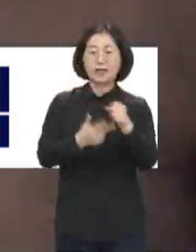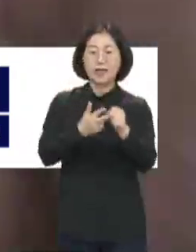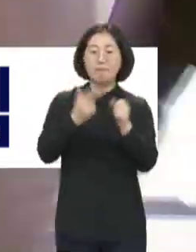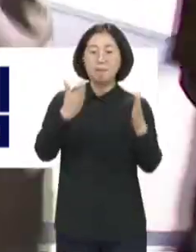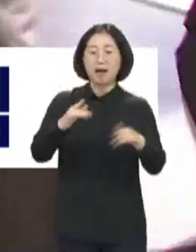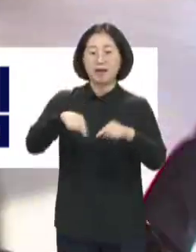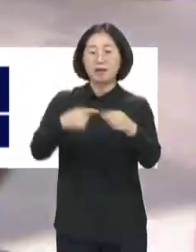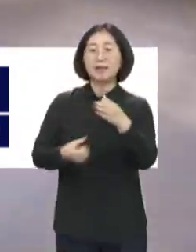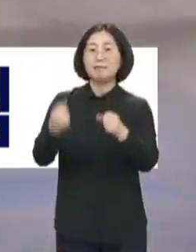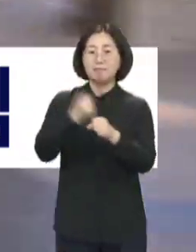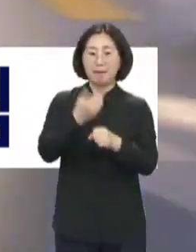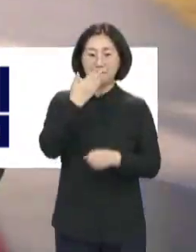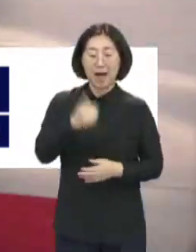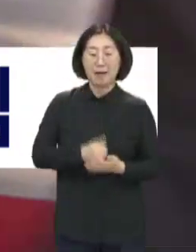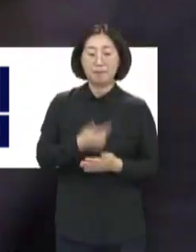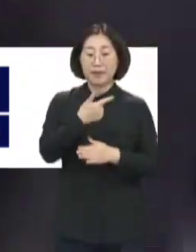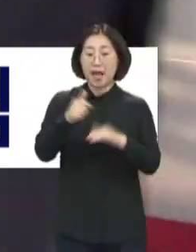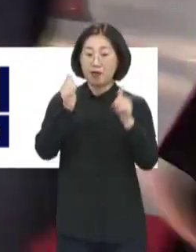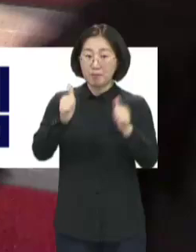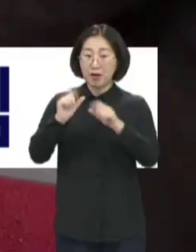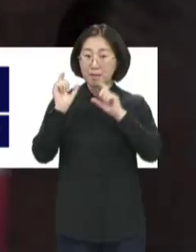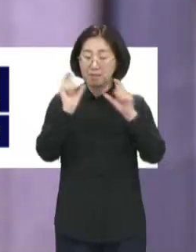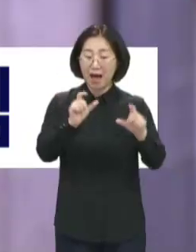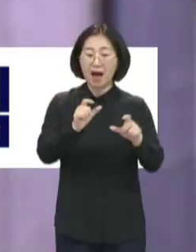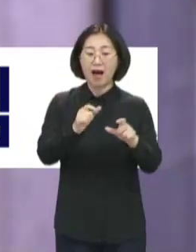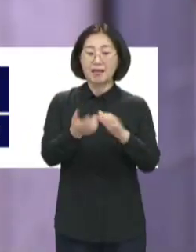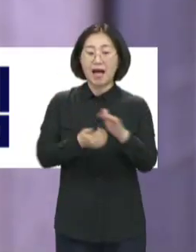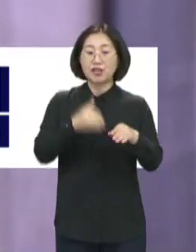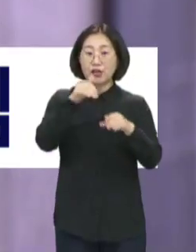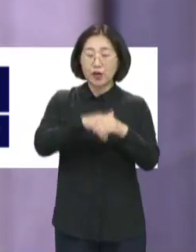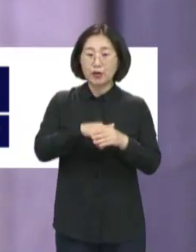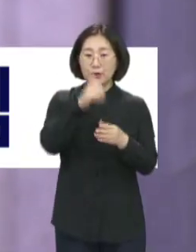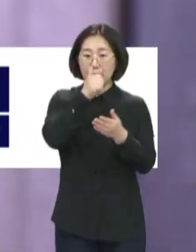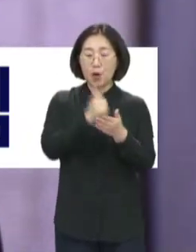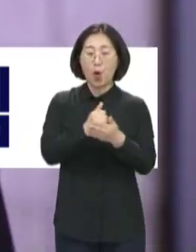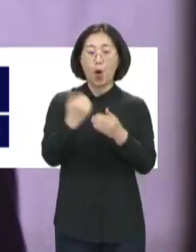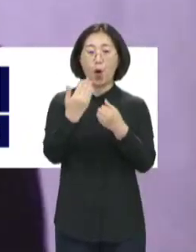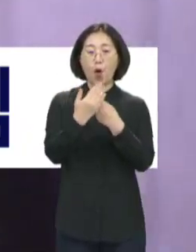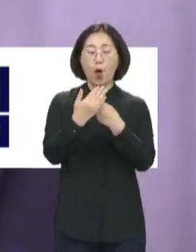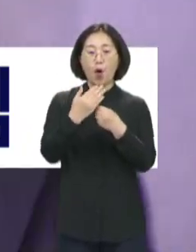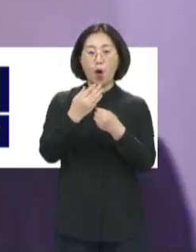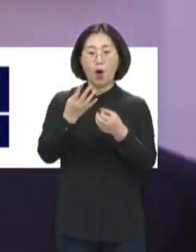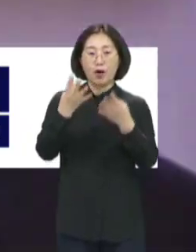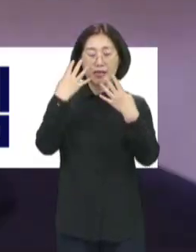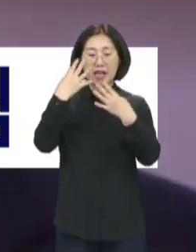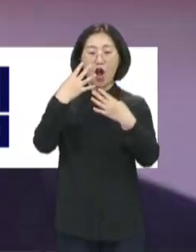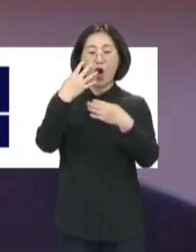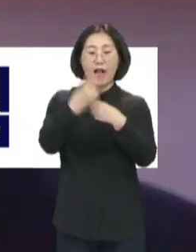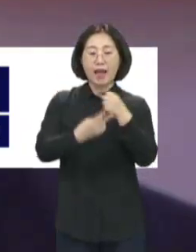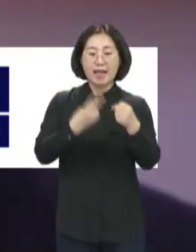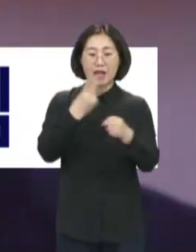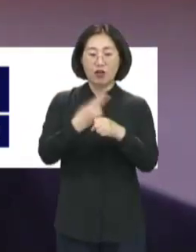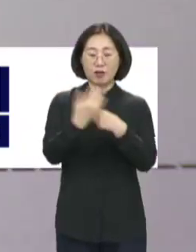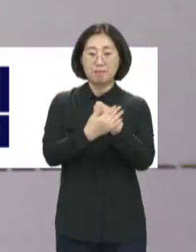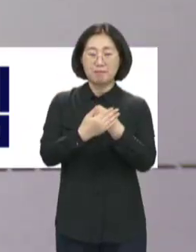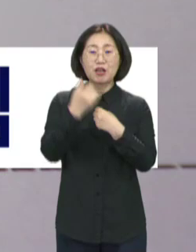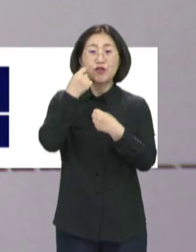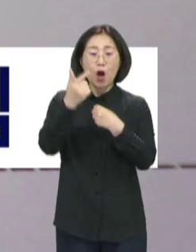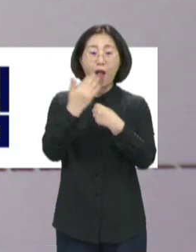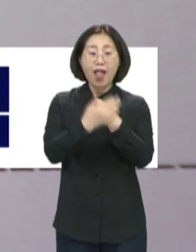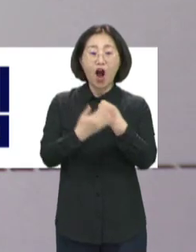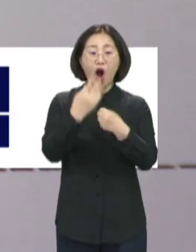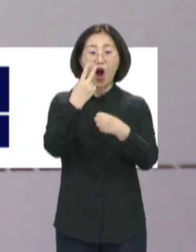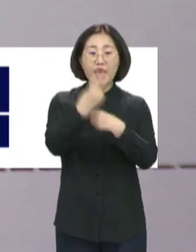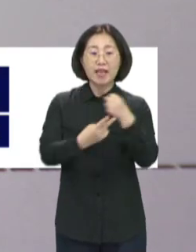2017년 대법원에서 사전 선거운동 등의 혐의로 징역 6개월, 집행유예 2년, 피선거권 10년 제한 등을 선고받은